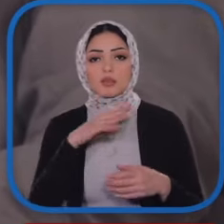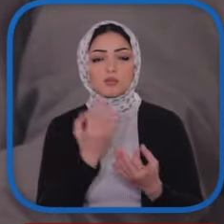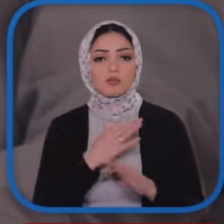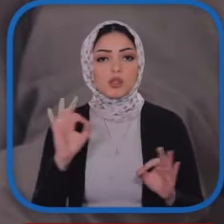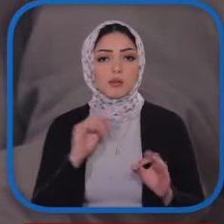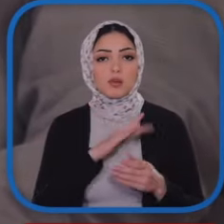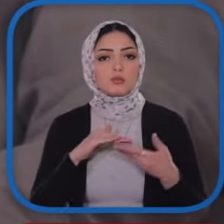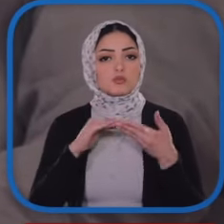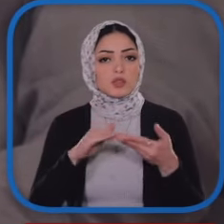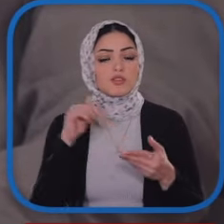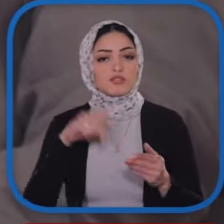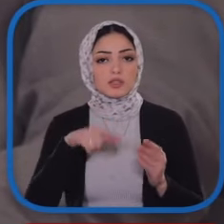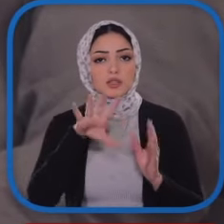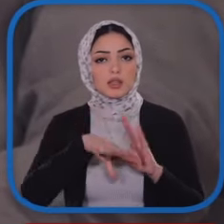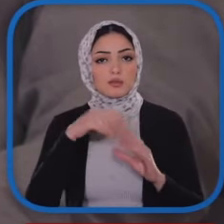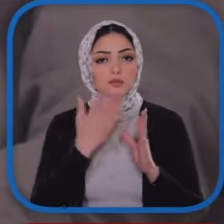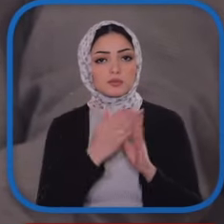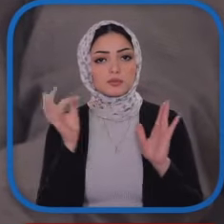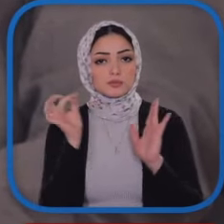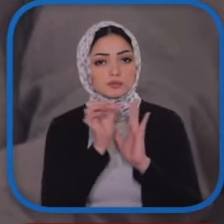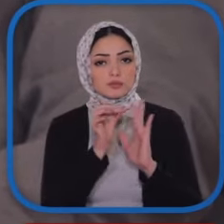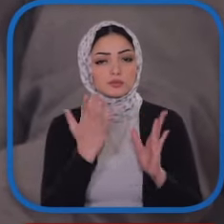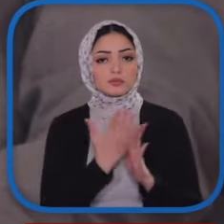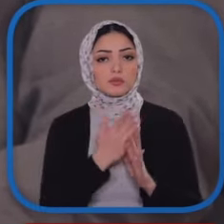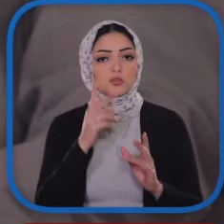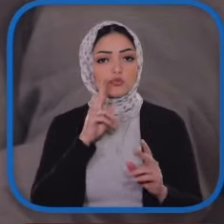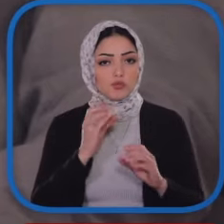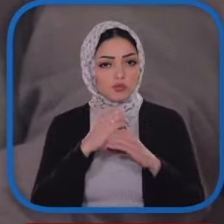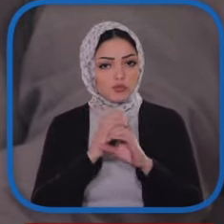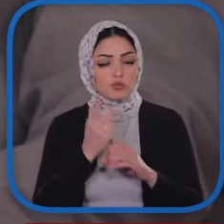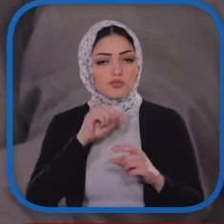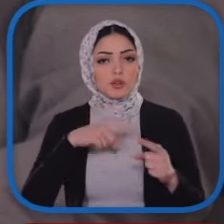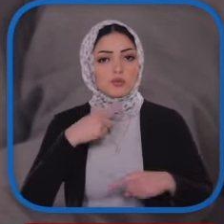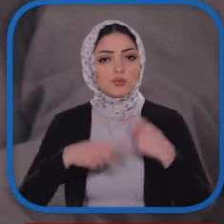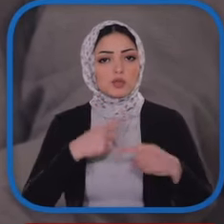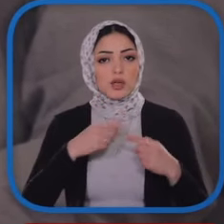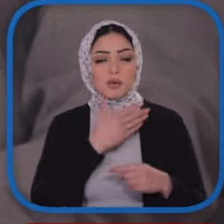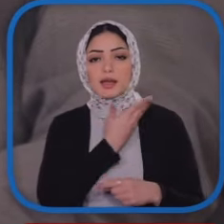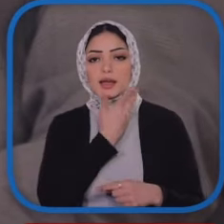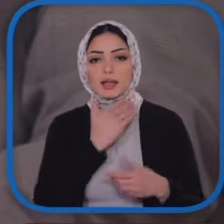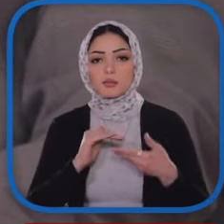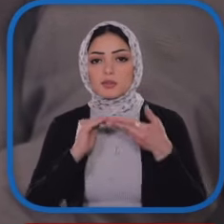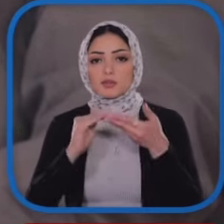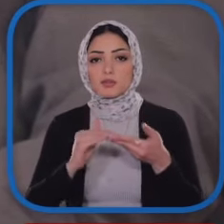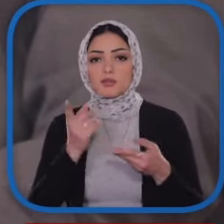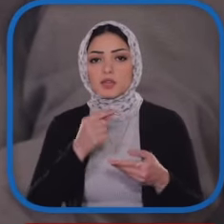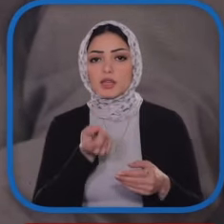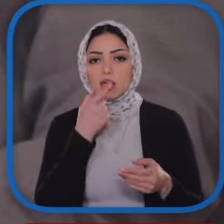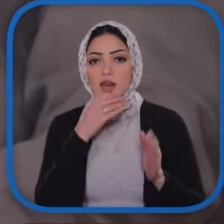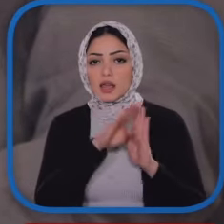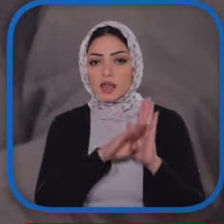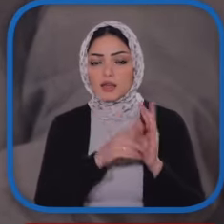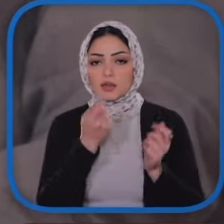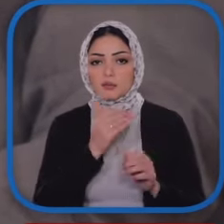خدمة الوقاية والمسح للمخالطين، بتقدم خدمة المتابعة والتقييم، بتقدم خدمة العلاج، بتقدم